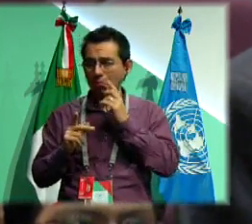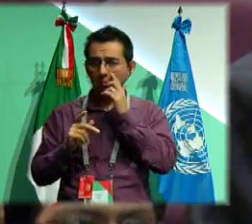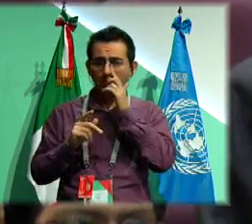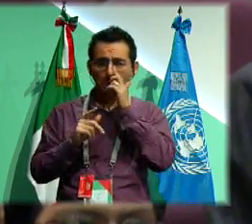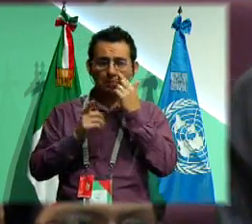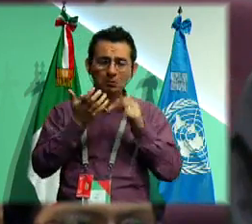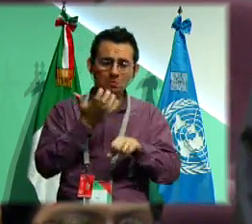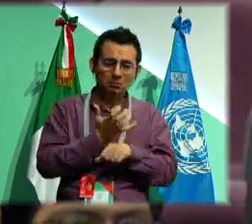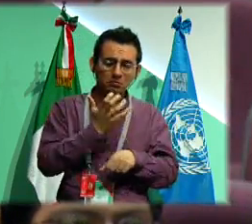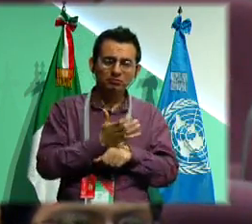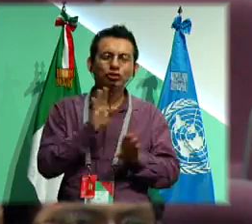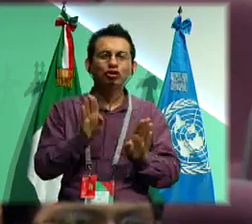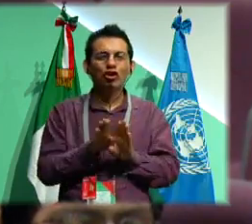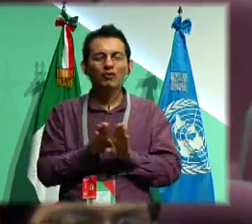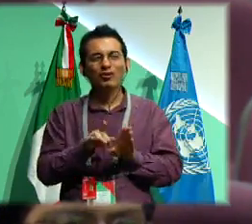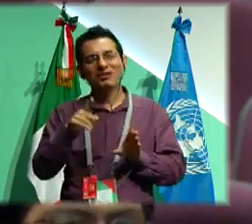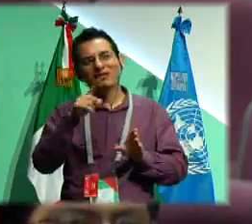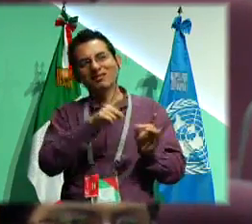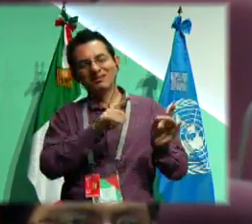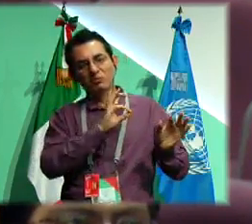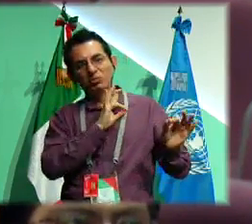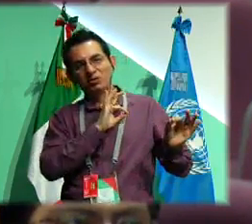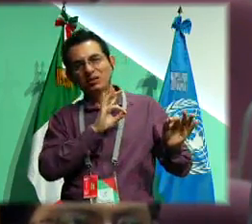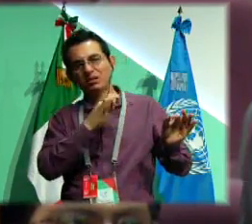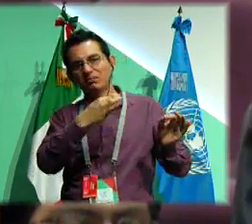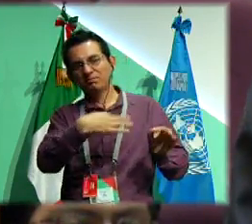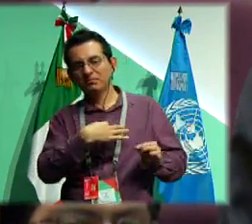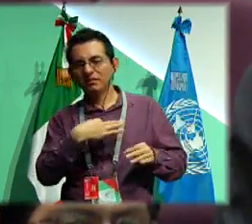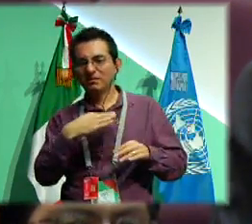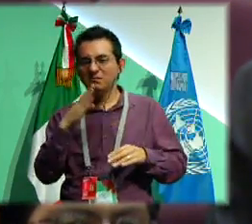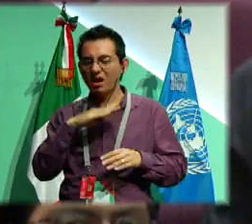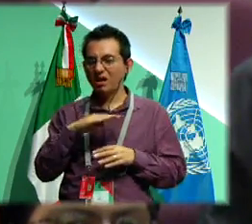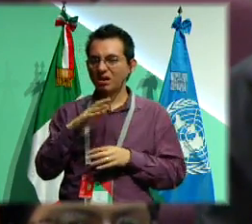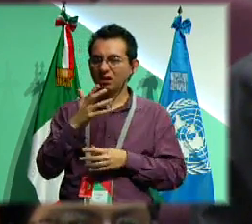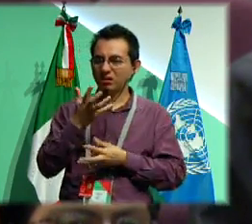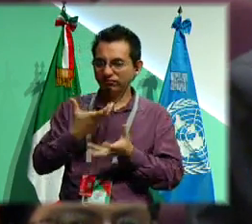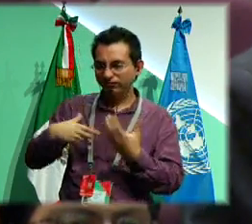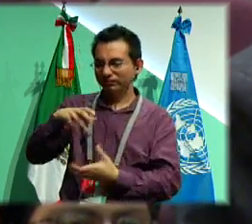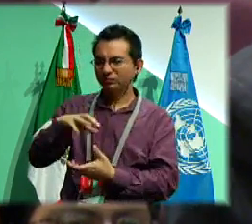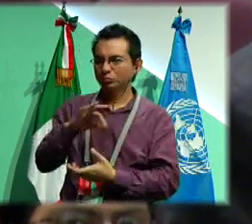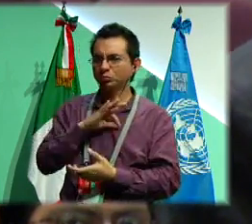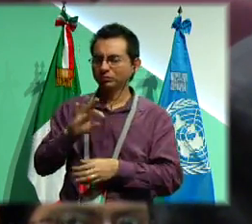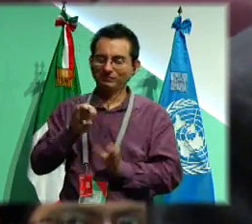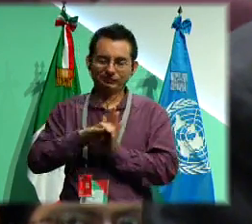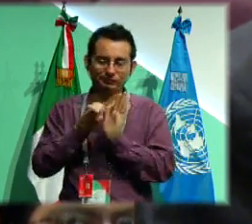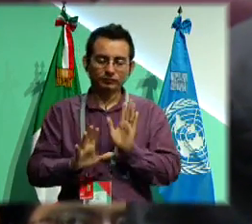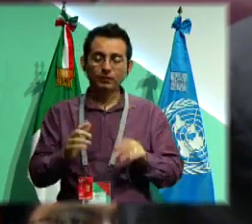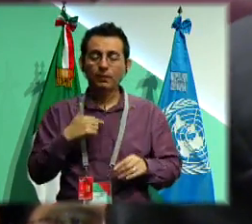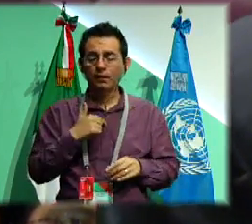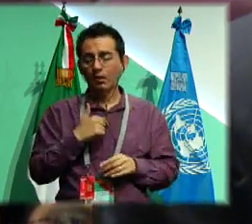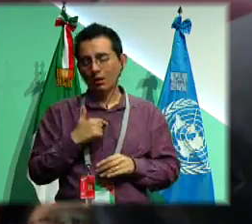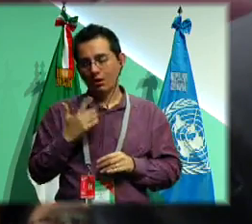je voudrais parler de la perspective africaine. Nous avons